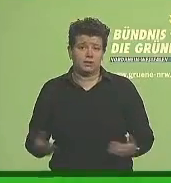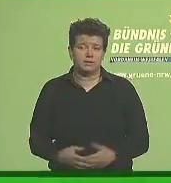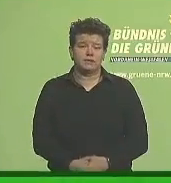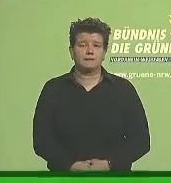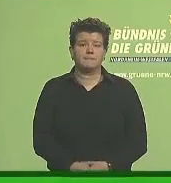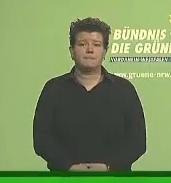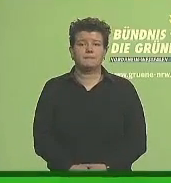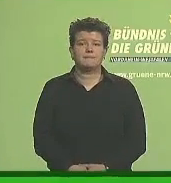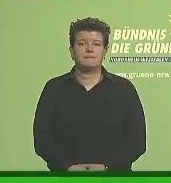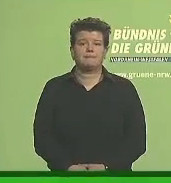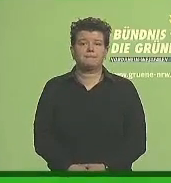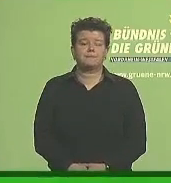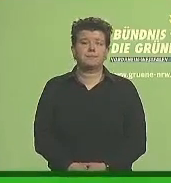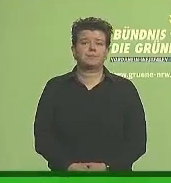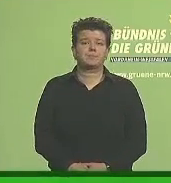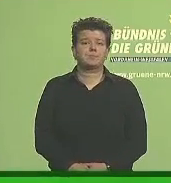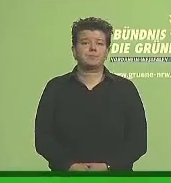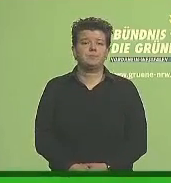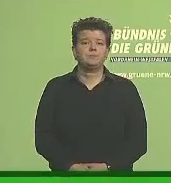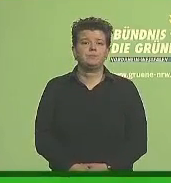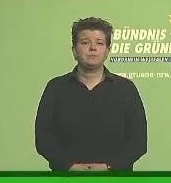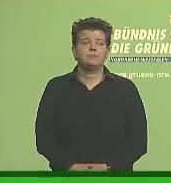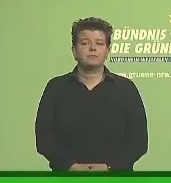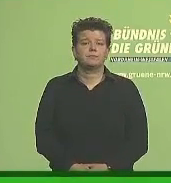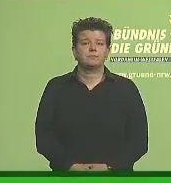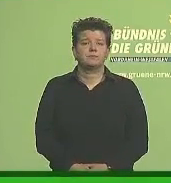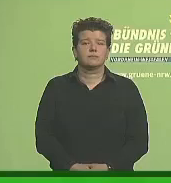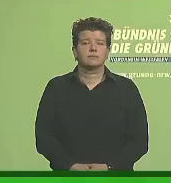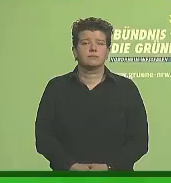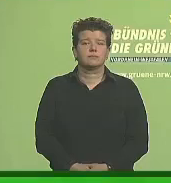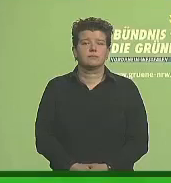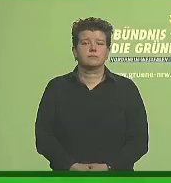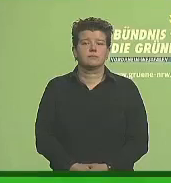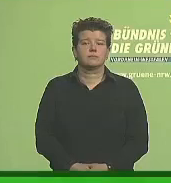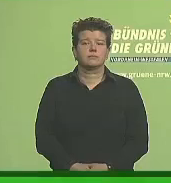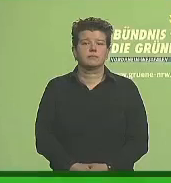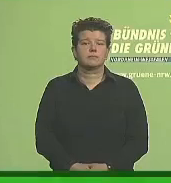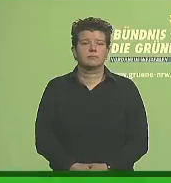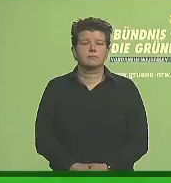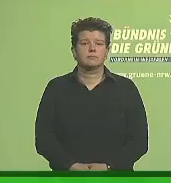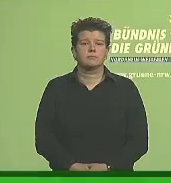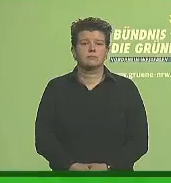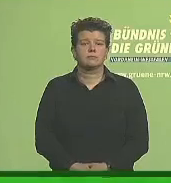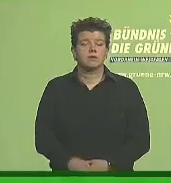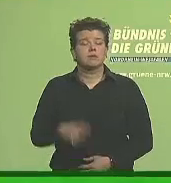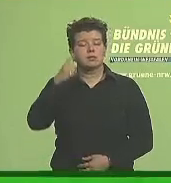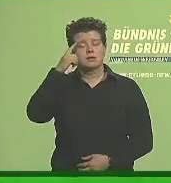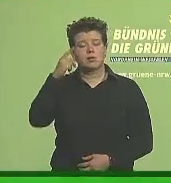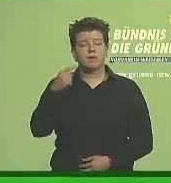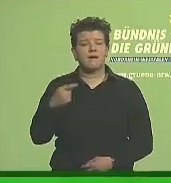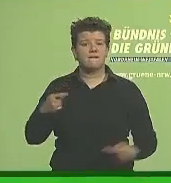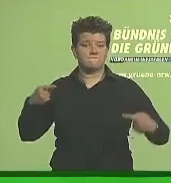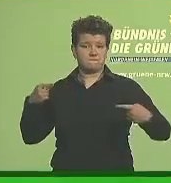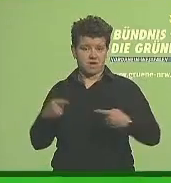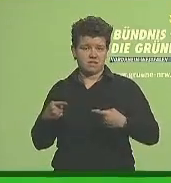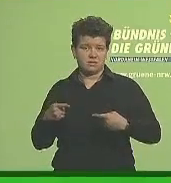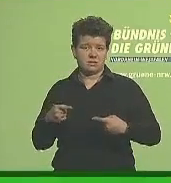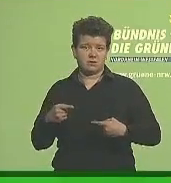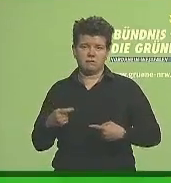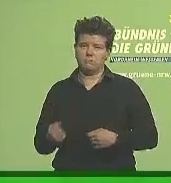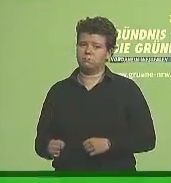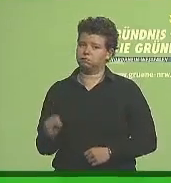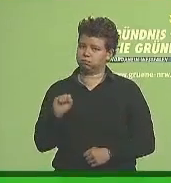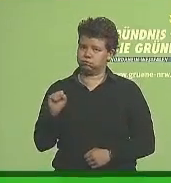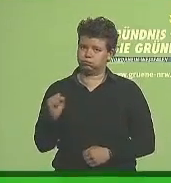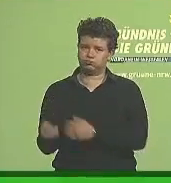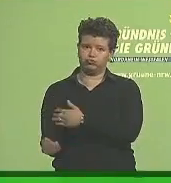des Wegs in die Erneuerbaren sind durchaus mächtiger, als wir glauben. Der Weg ist kein Selbstläufer. Die